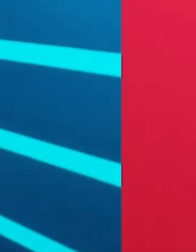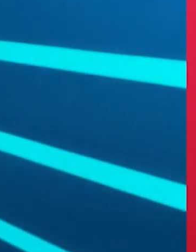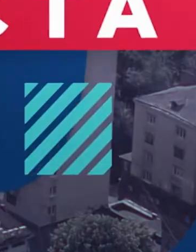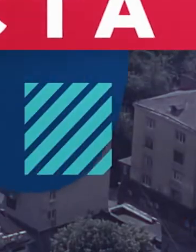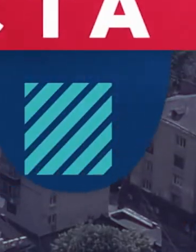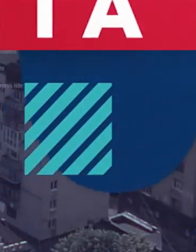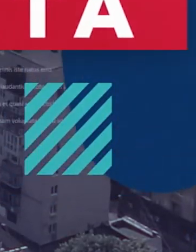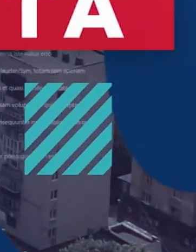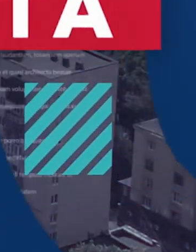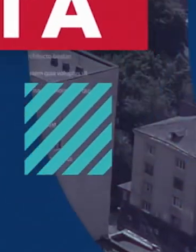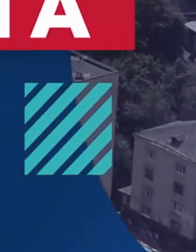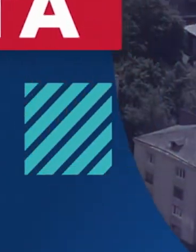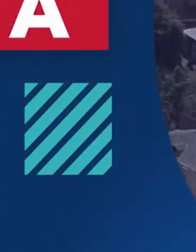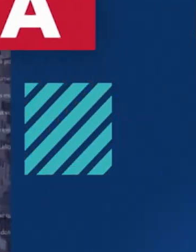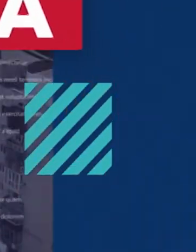Музика